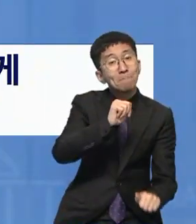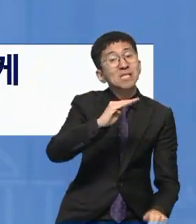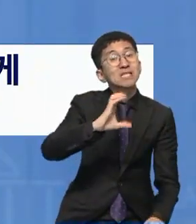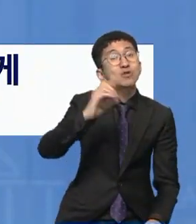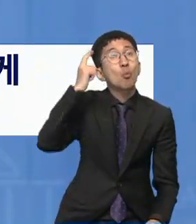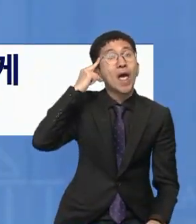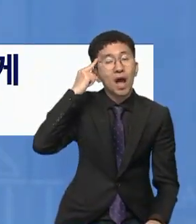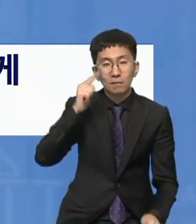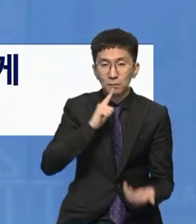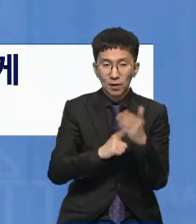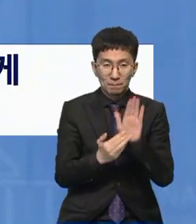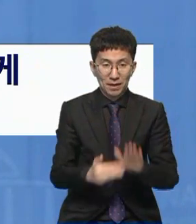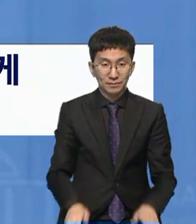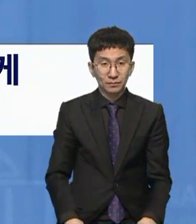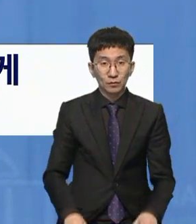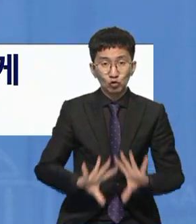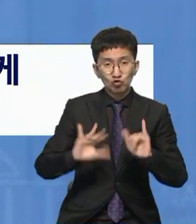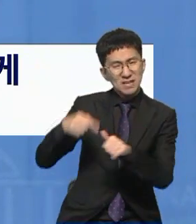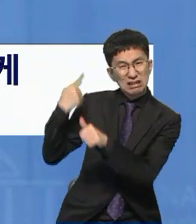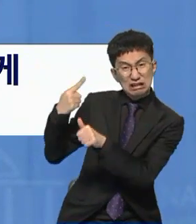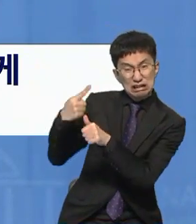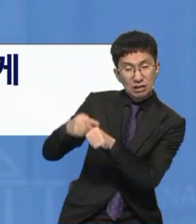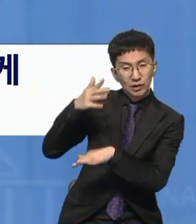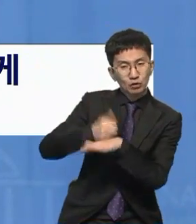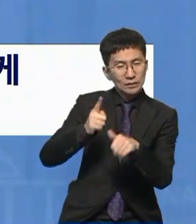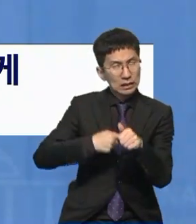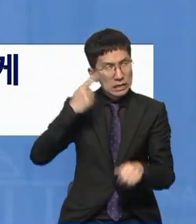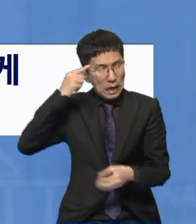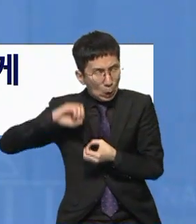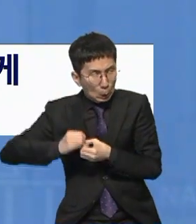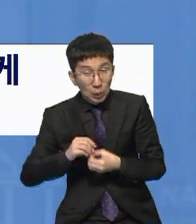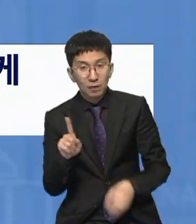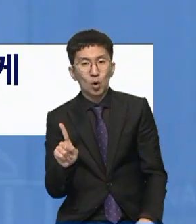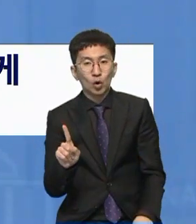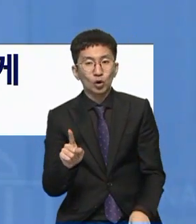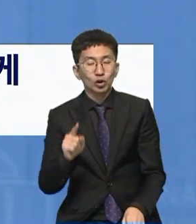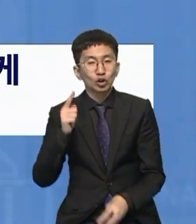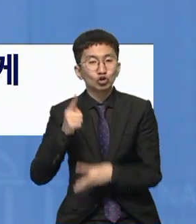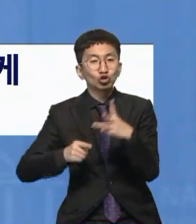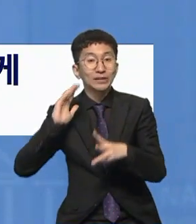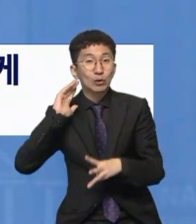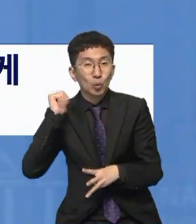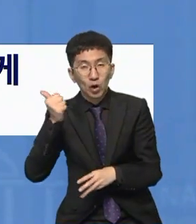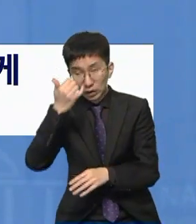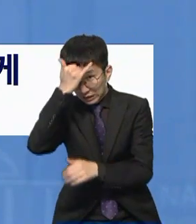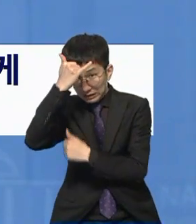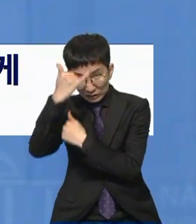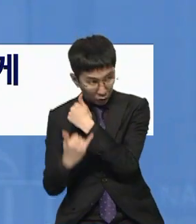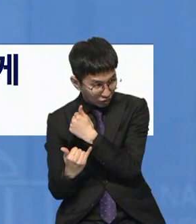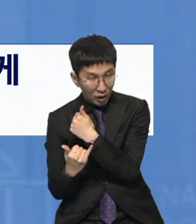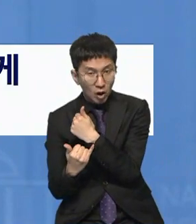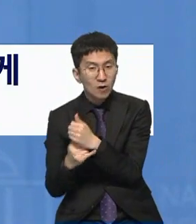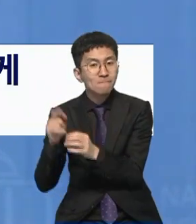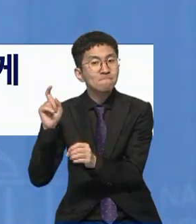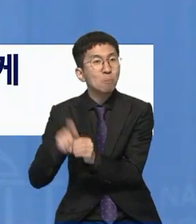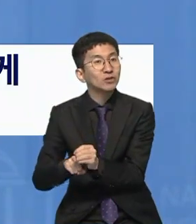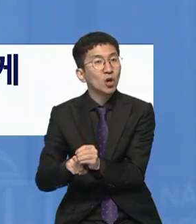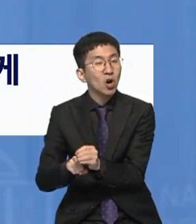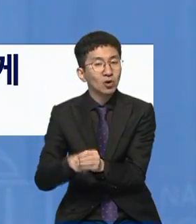갈수록 국민의 비판이 증폭되니까 겨우 생각해낸 것이 윤 대통령에게 충성 경쟁하듯